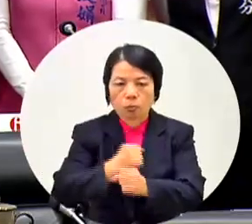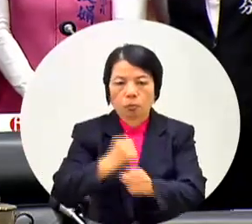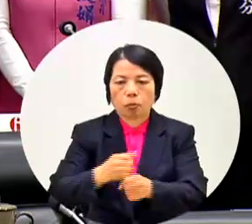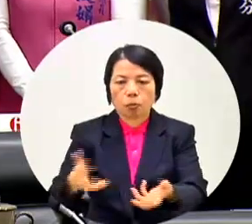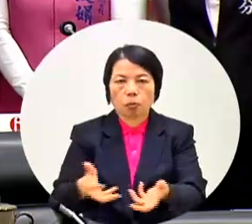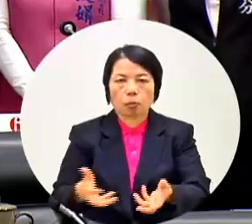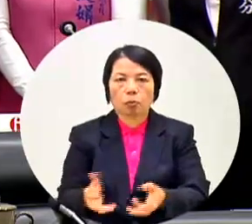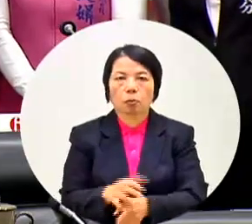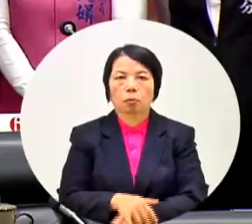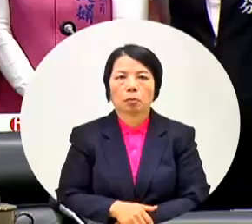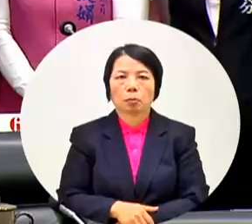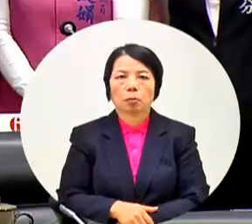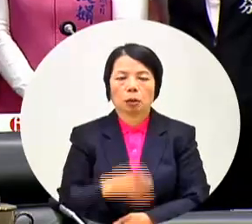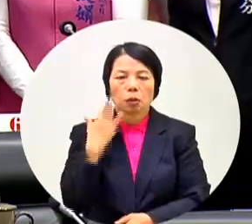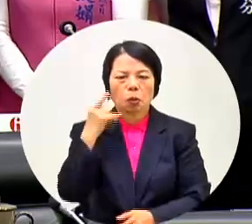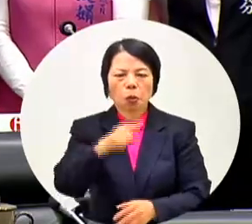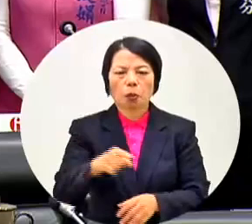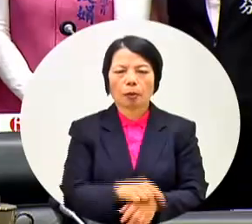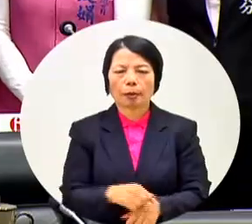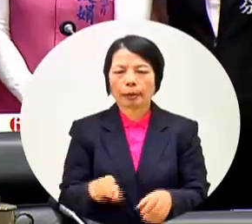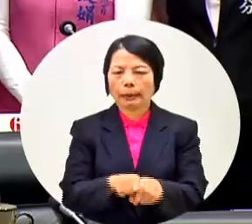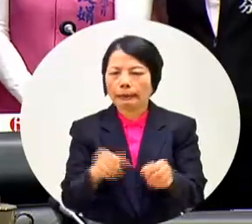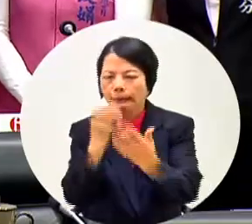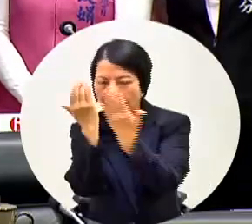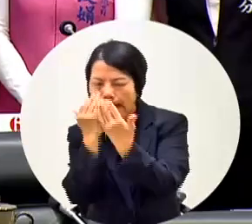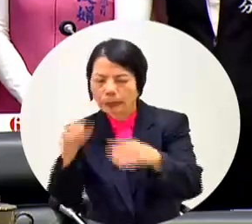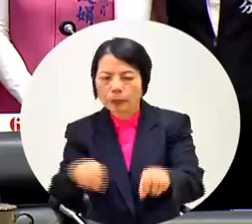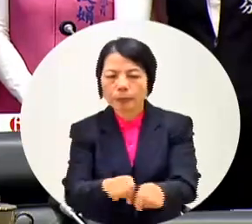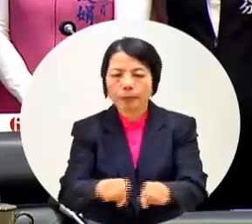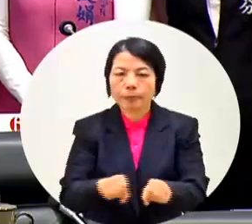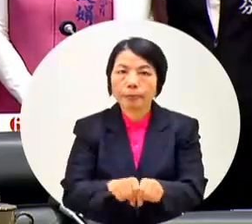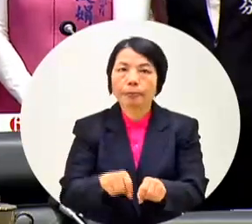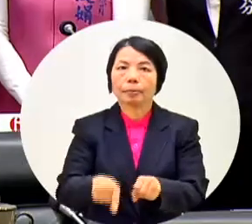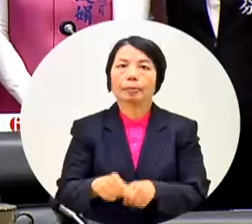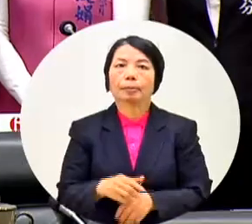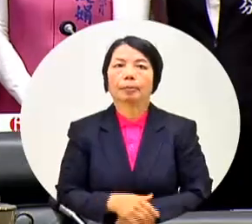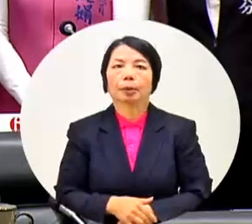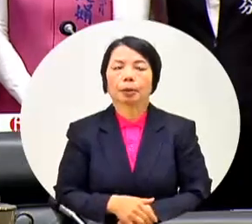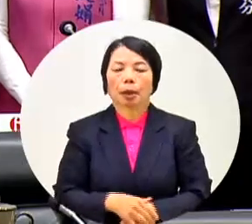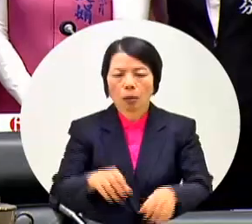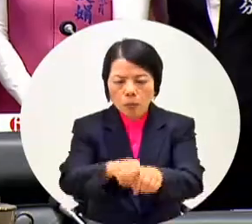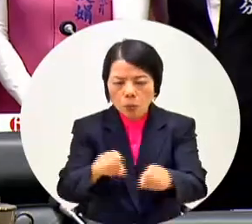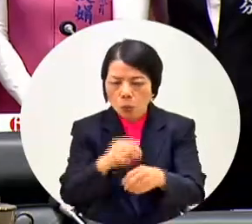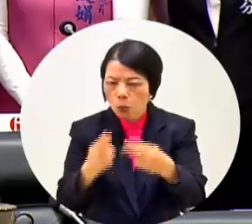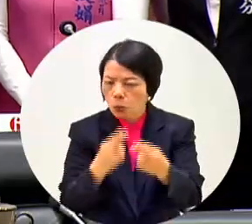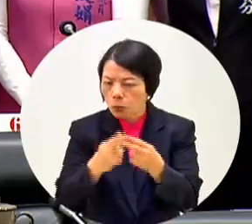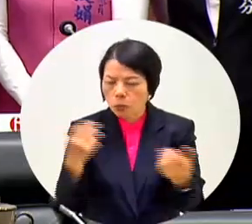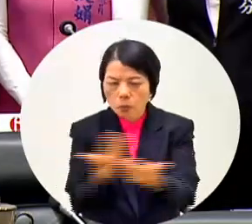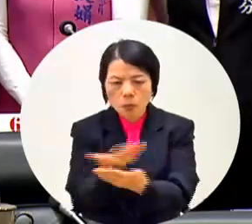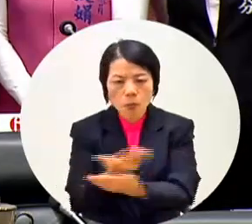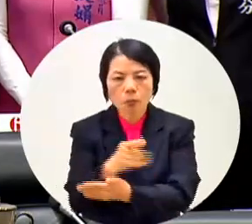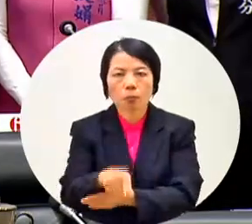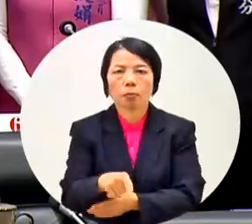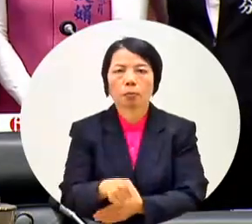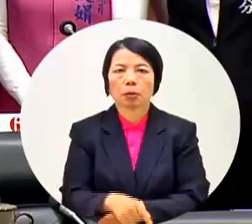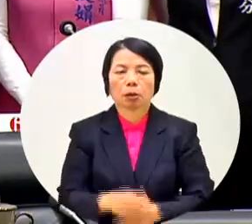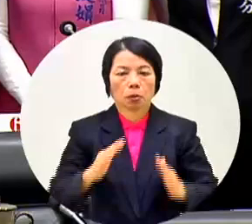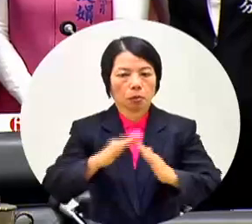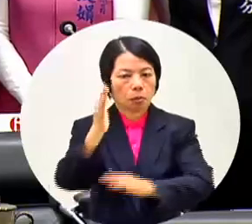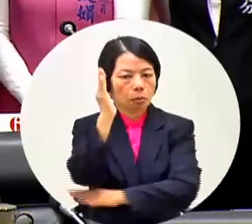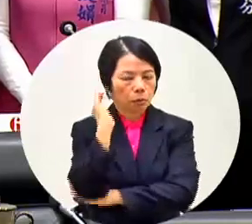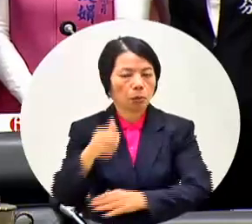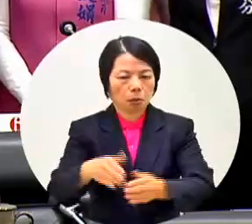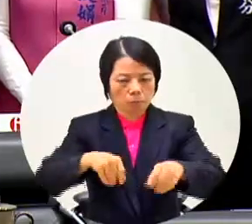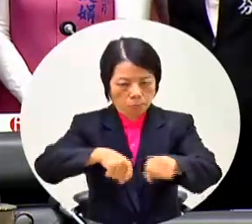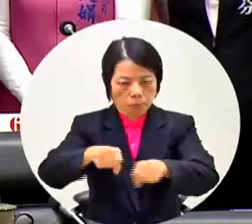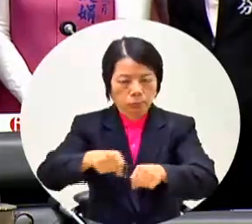第一个幽灵管线，第二个是我们的管线怎么汰换，我觉得这个是否要一个期程出来了。再来，最